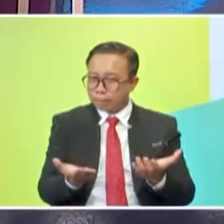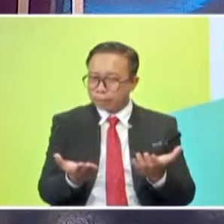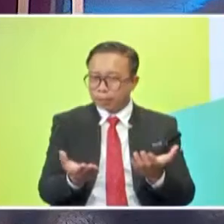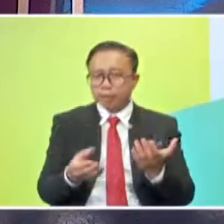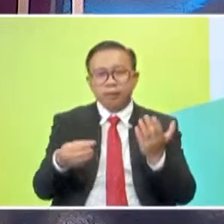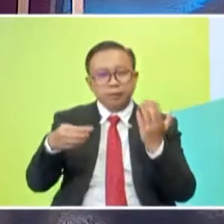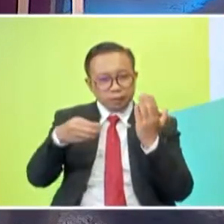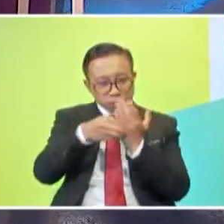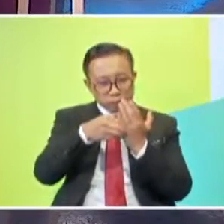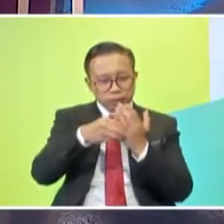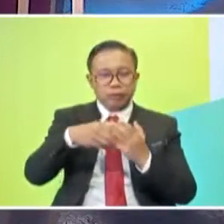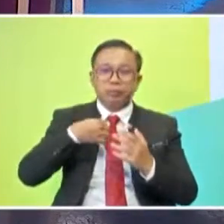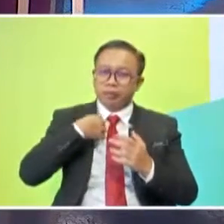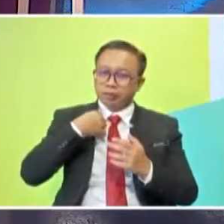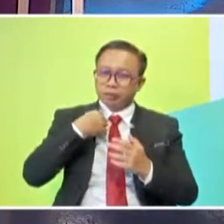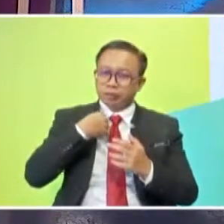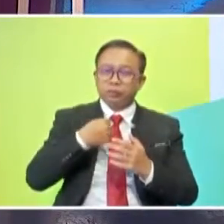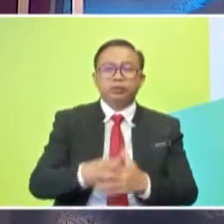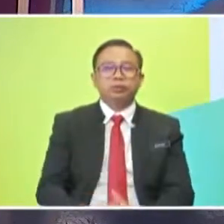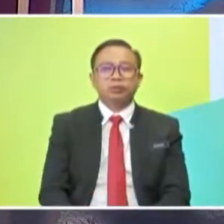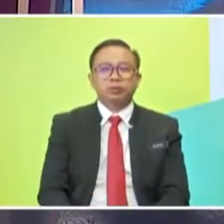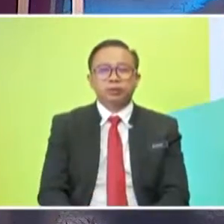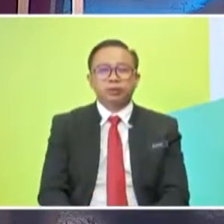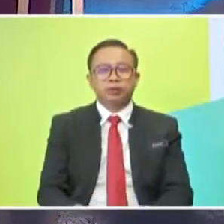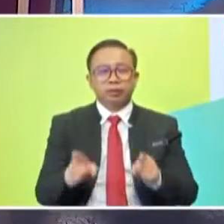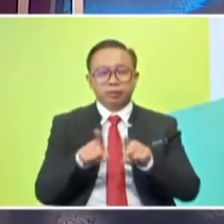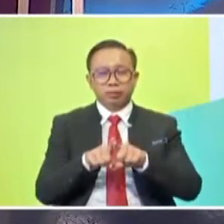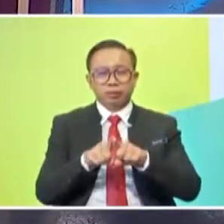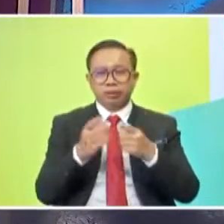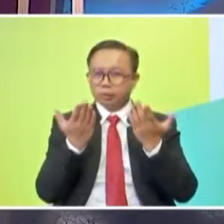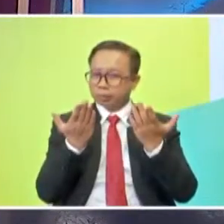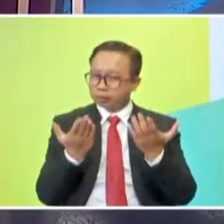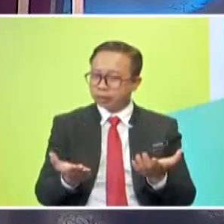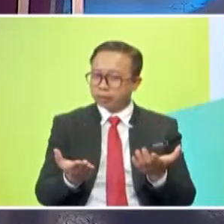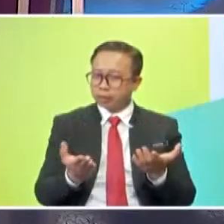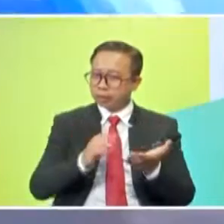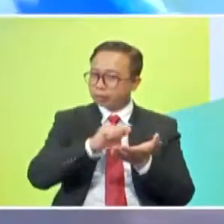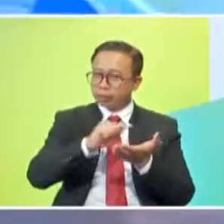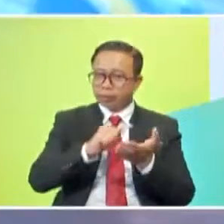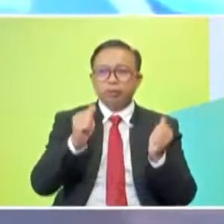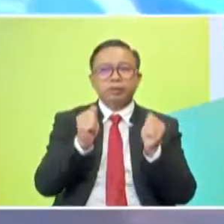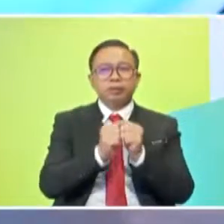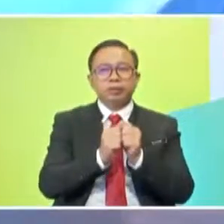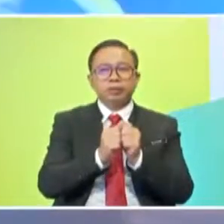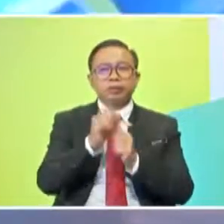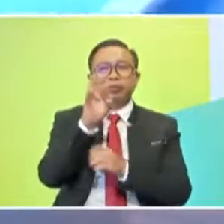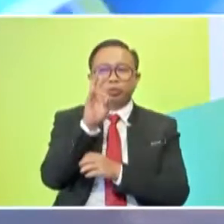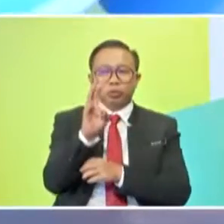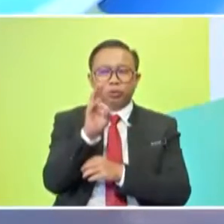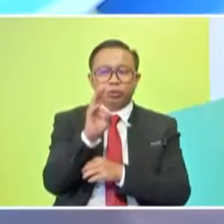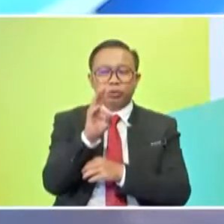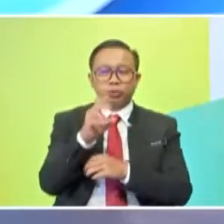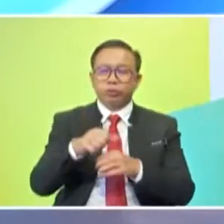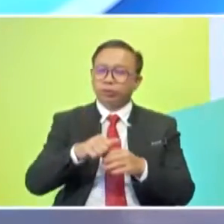Hai penjepit jadi sagu haji bersama dengan beberapa macam bersamaan dengan tujuh